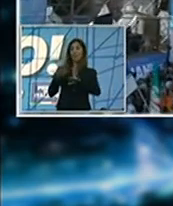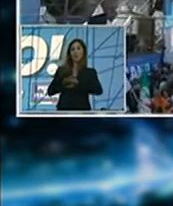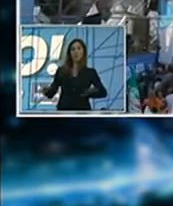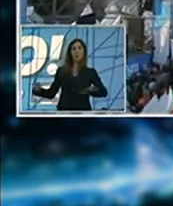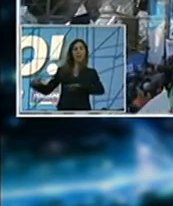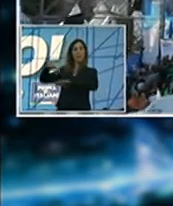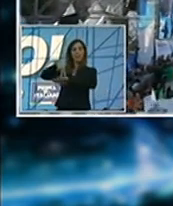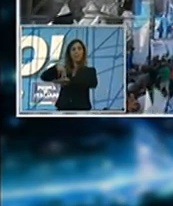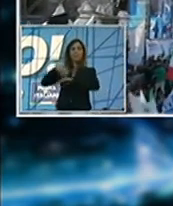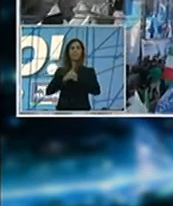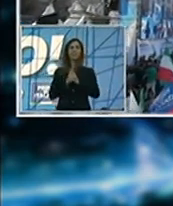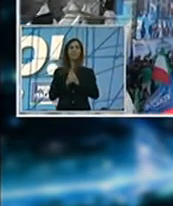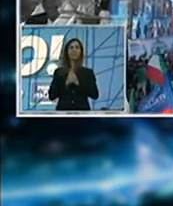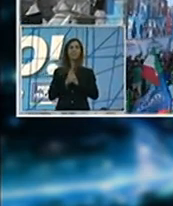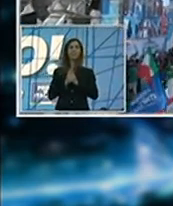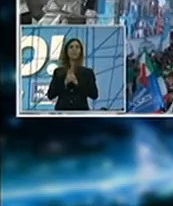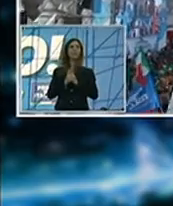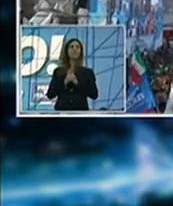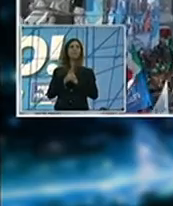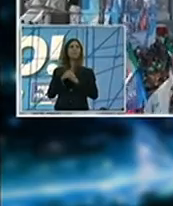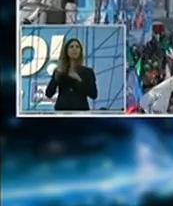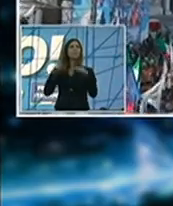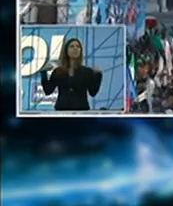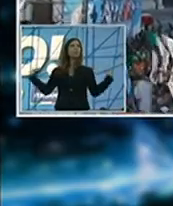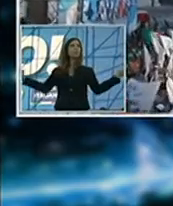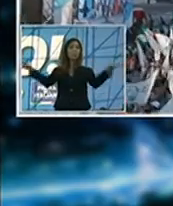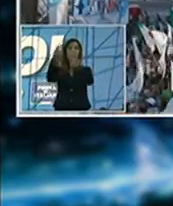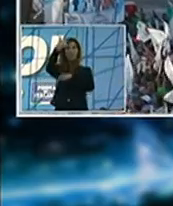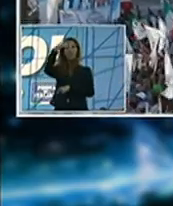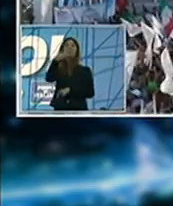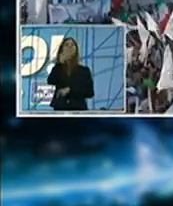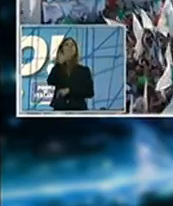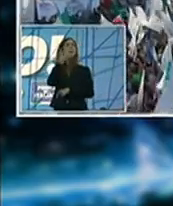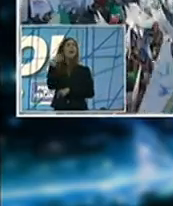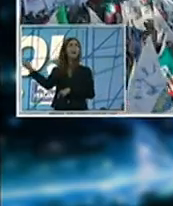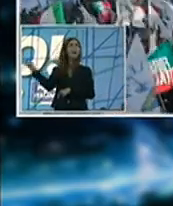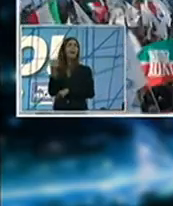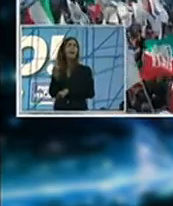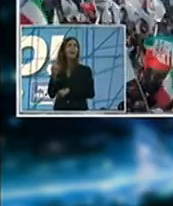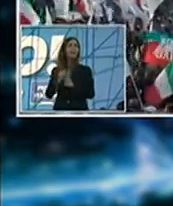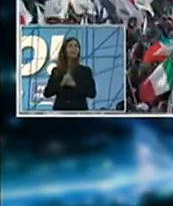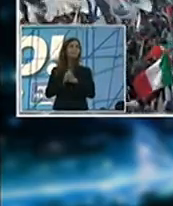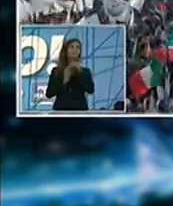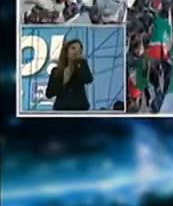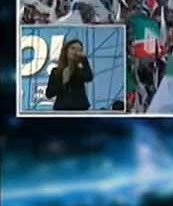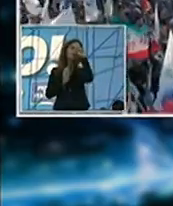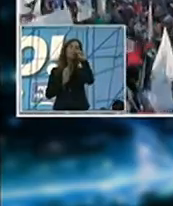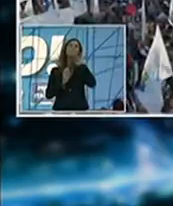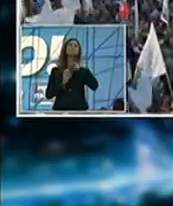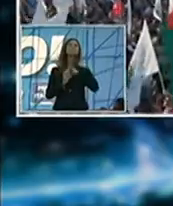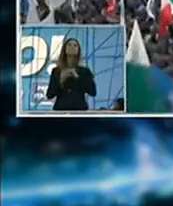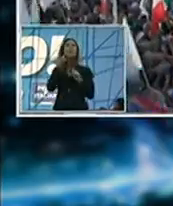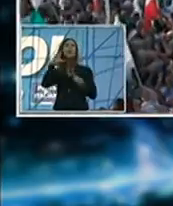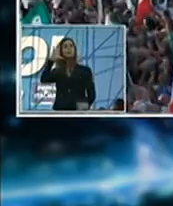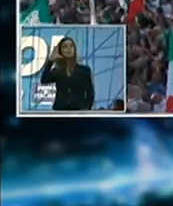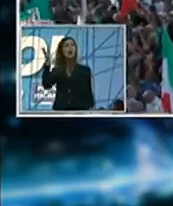io ovviamente non li so contare, però sono davvero tanti. Certo, il clima non è il milione, non è quello ma del 2006, e quindi anche la piazza non ha quella rabbia